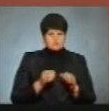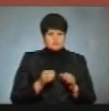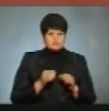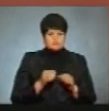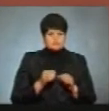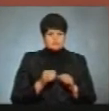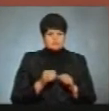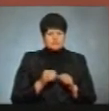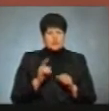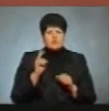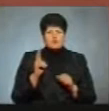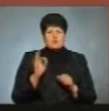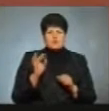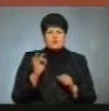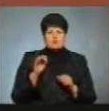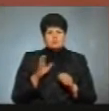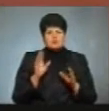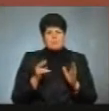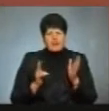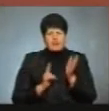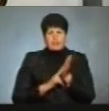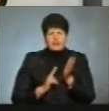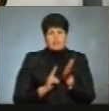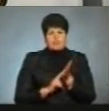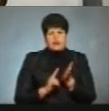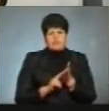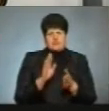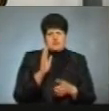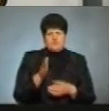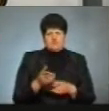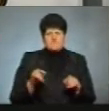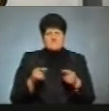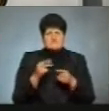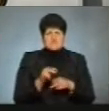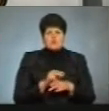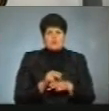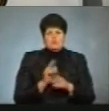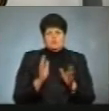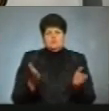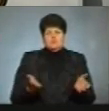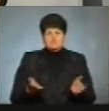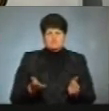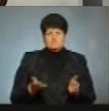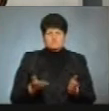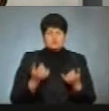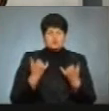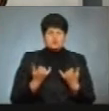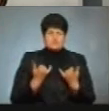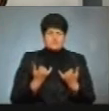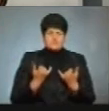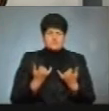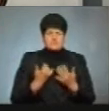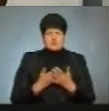безпеку? Корпуса ми будемо клеїти. Будемо клеїти і будемо відновляти, що ж, ви знаєте,